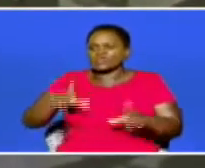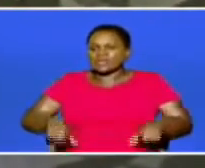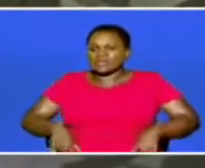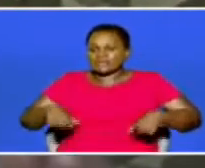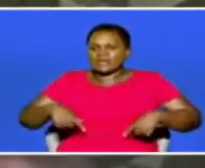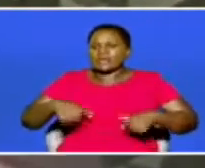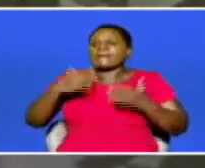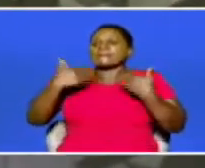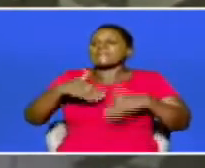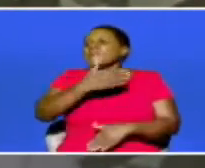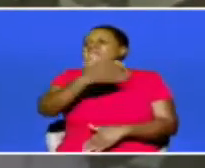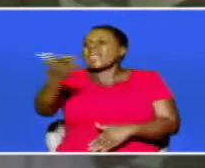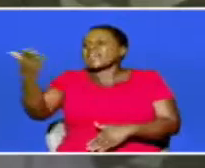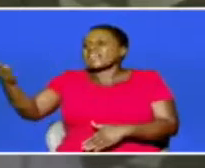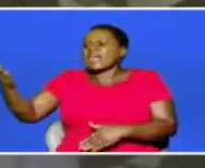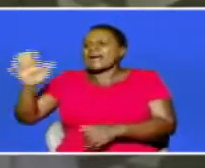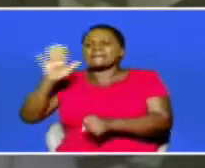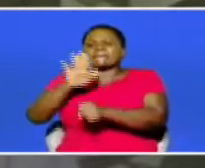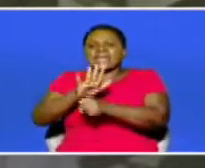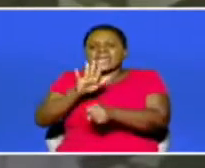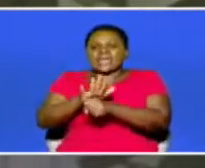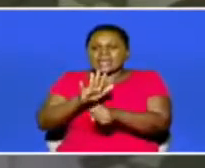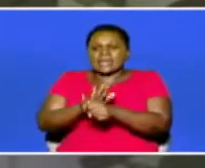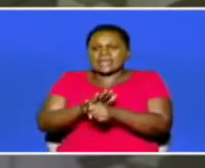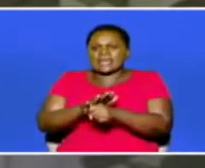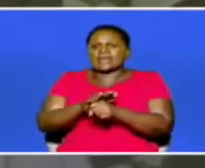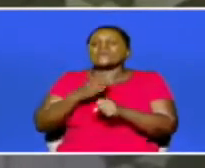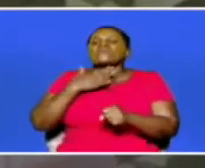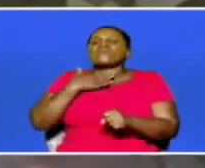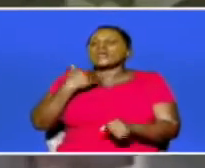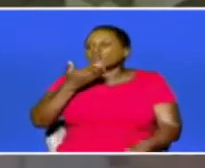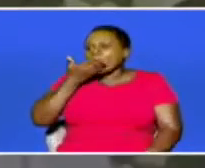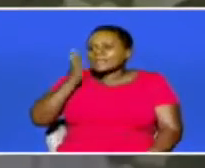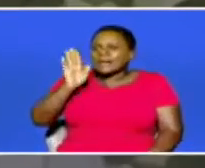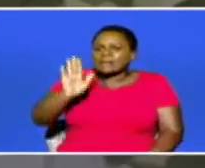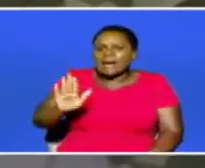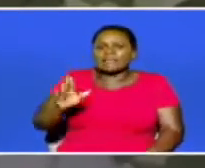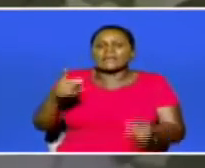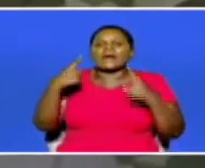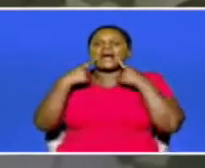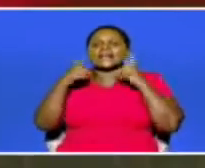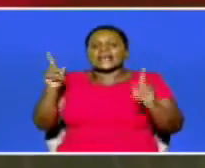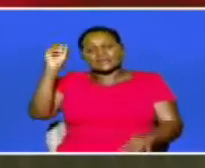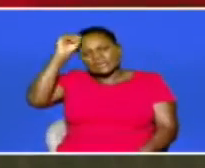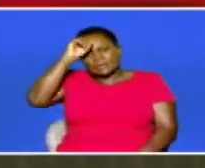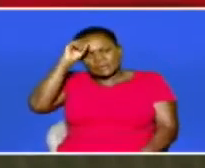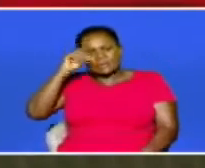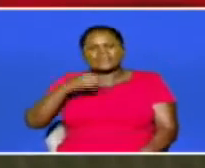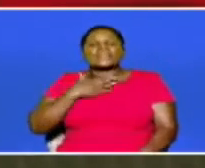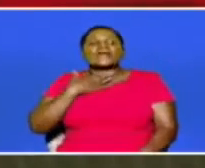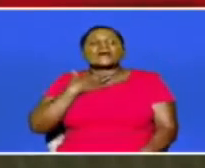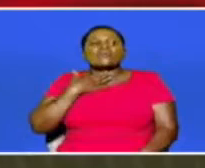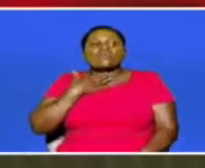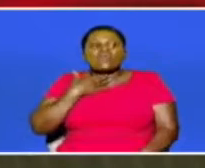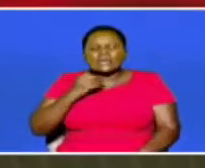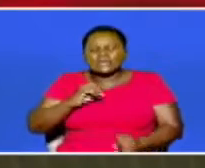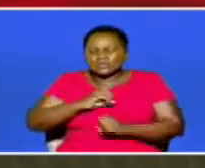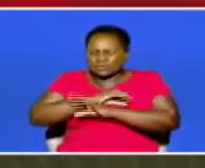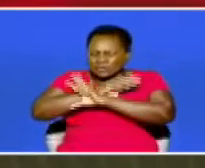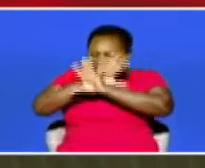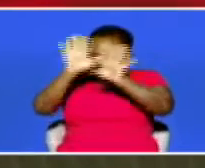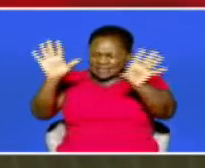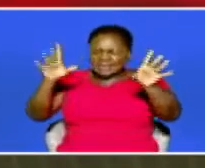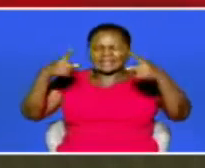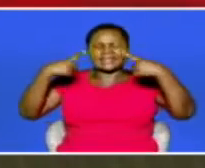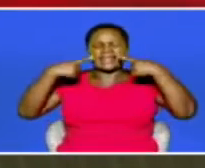Kuna watu wengi sana wenye kutaka kutangaza maoni yao. I want to make it very